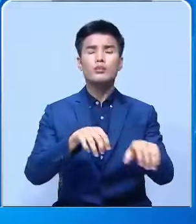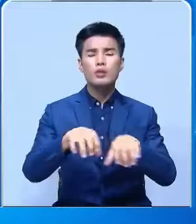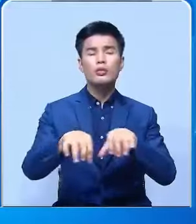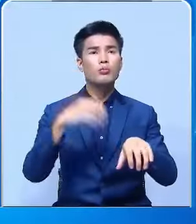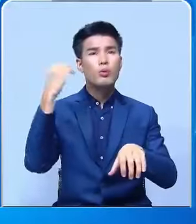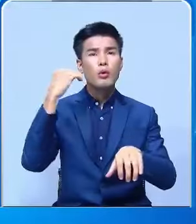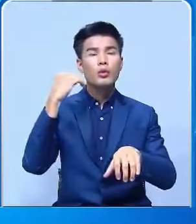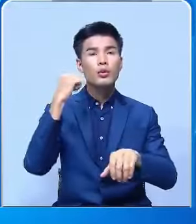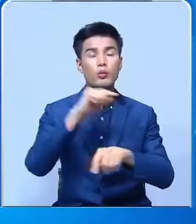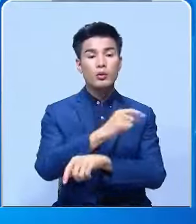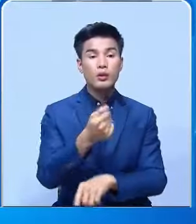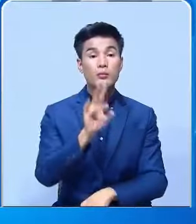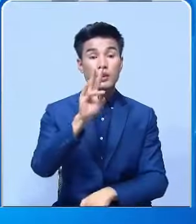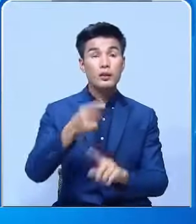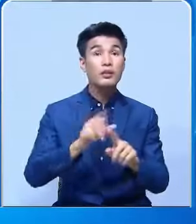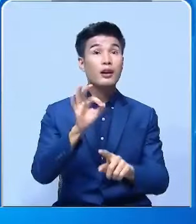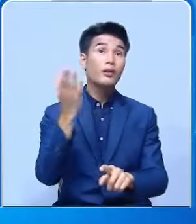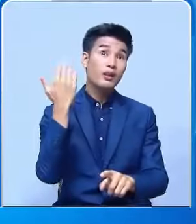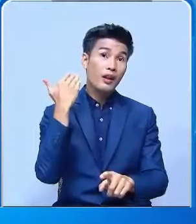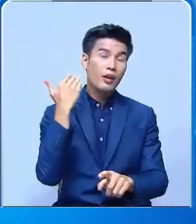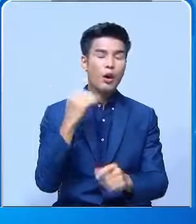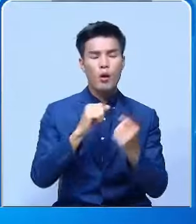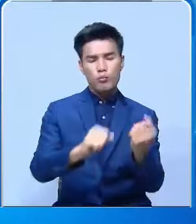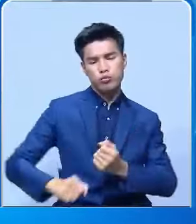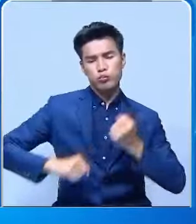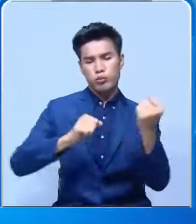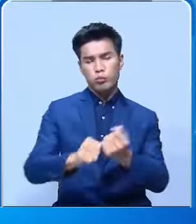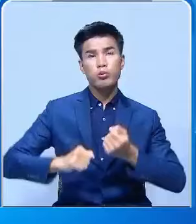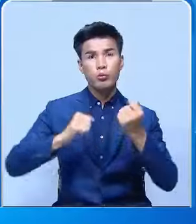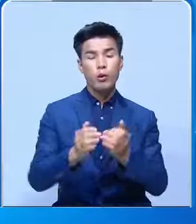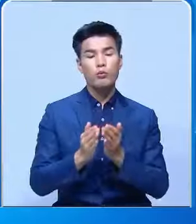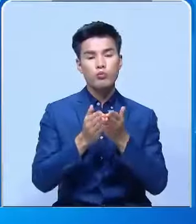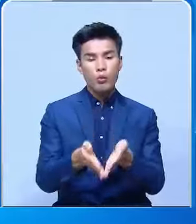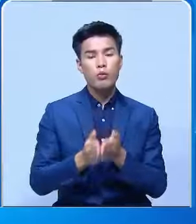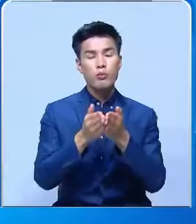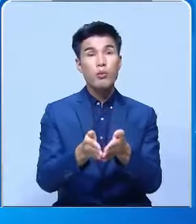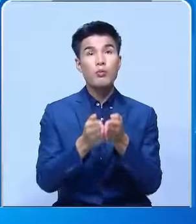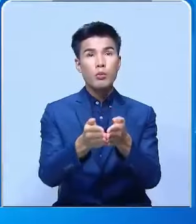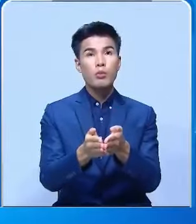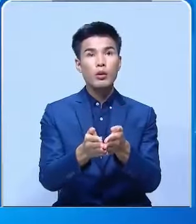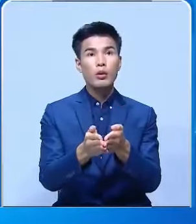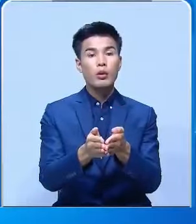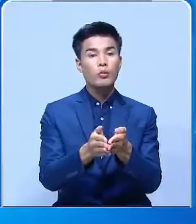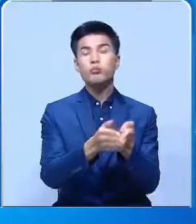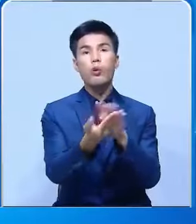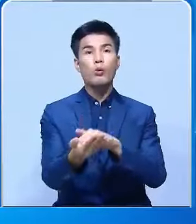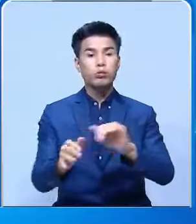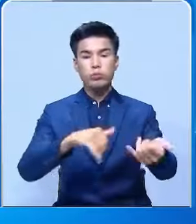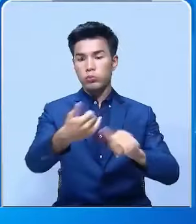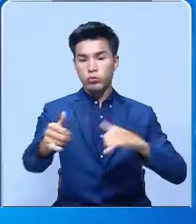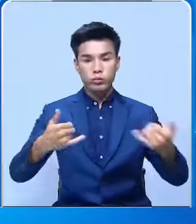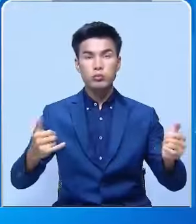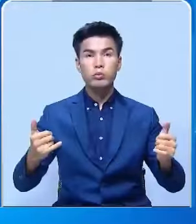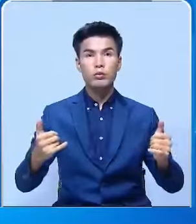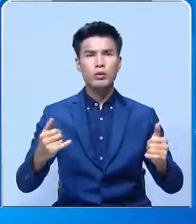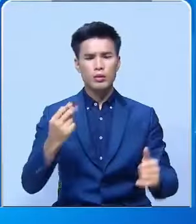กัน17กันยายนที่ผ่านมาฝีพายนักพายหลายคนที่อยู่บนเรือยาวลำหนึ่งตกน้ำหมดเลยเหตุการณ์นี้นะหลายคน